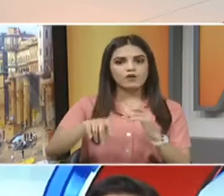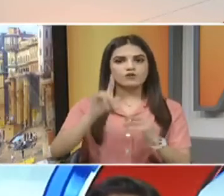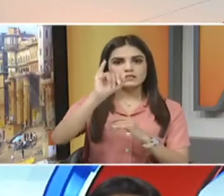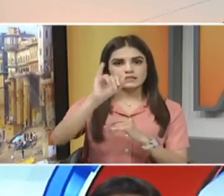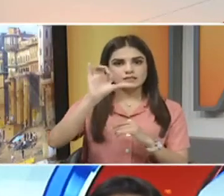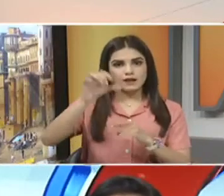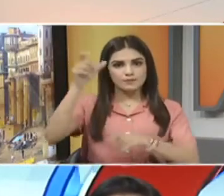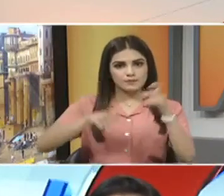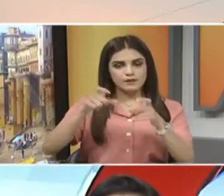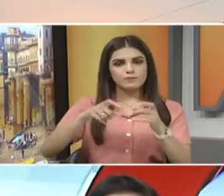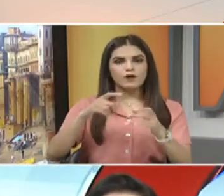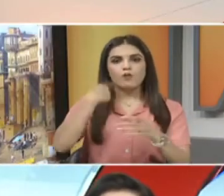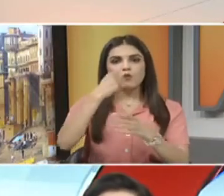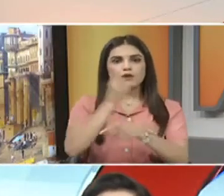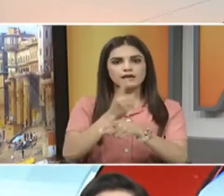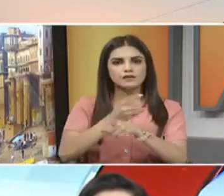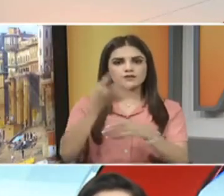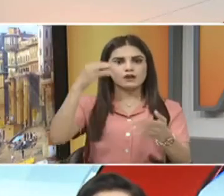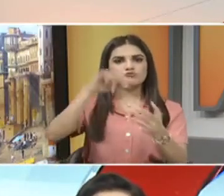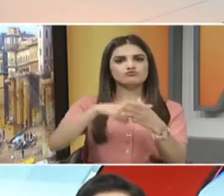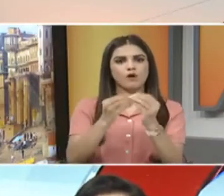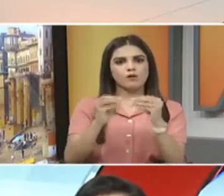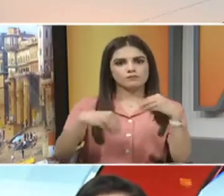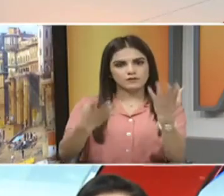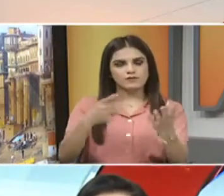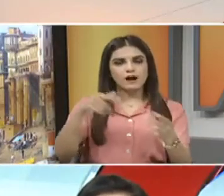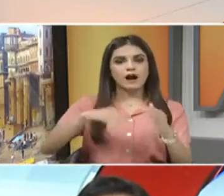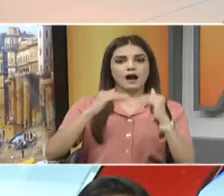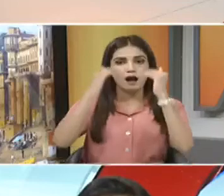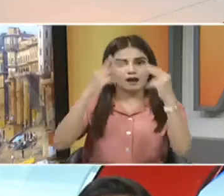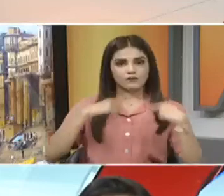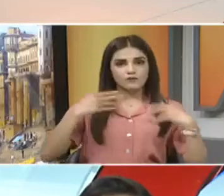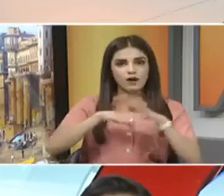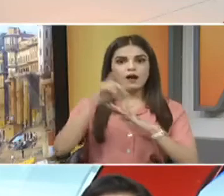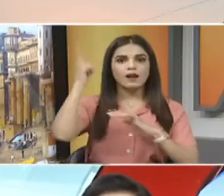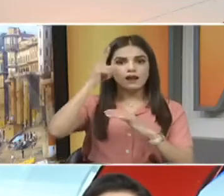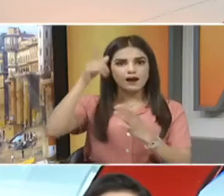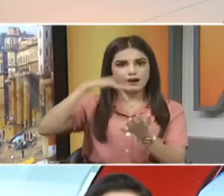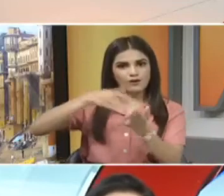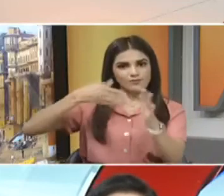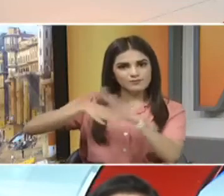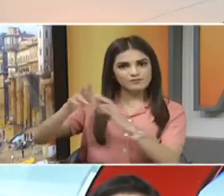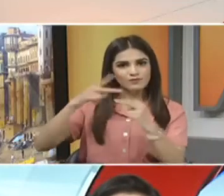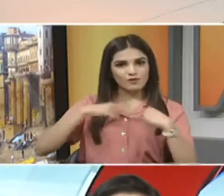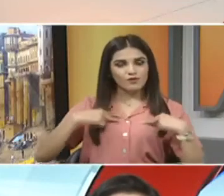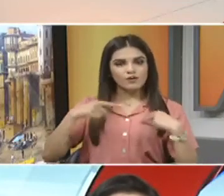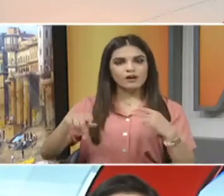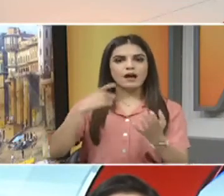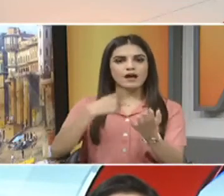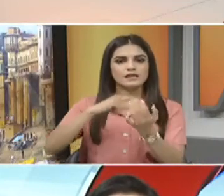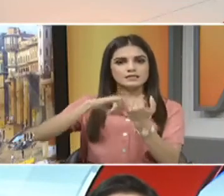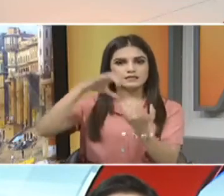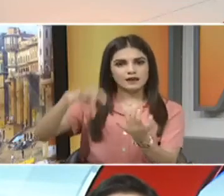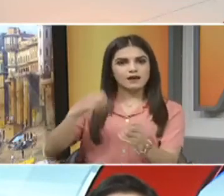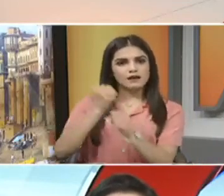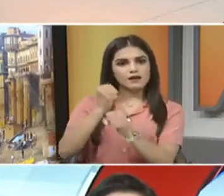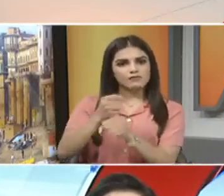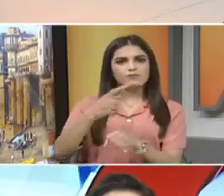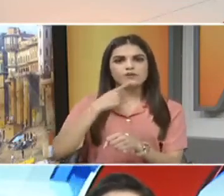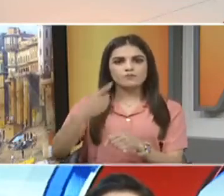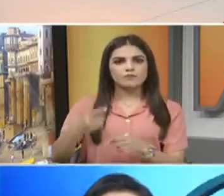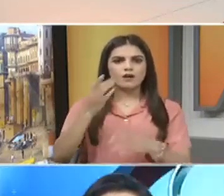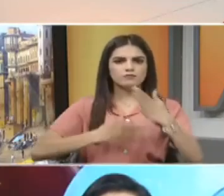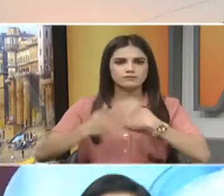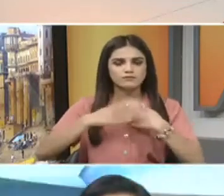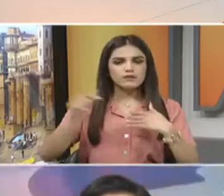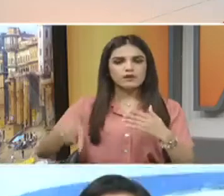को लेकर फैसला सुनाया। हाईकोर्ट की लखनऊ बेंच ने राज्य सरकार को राहत देते हुए